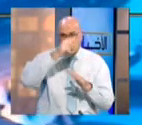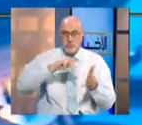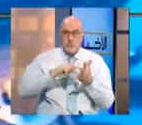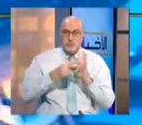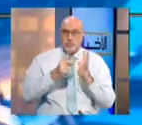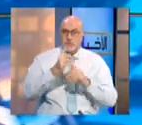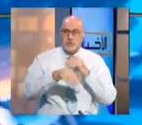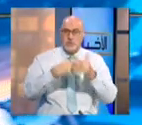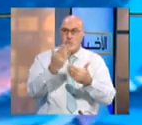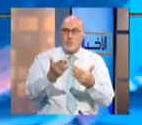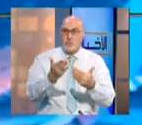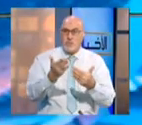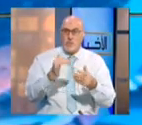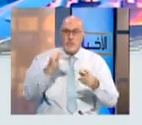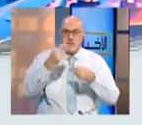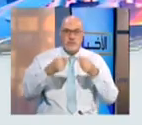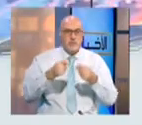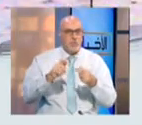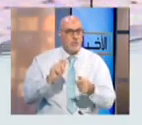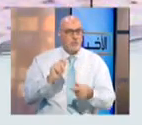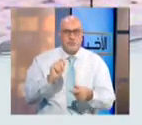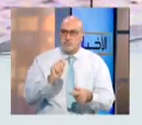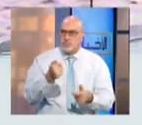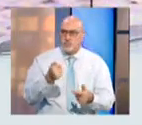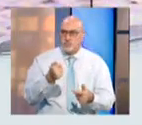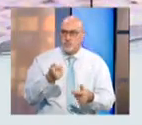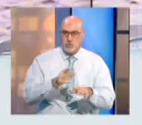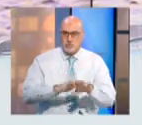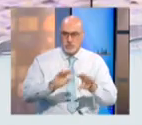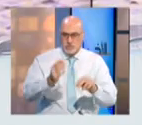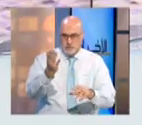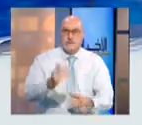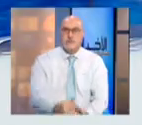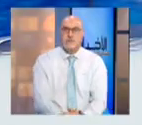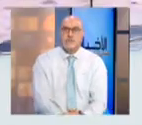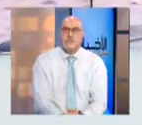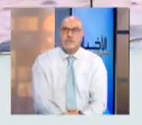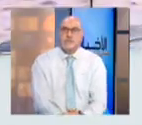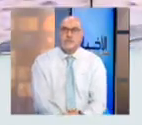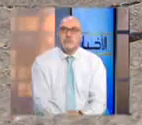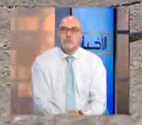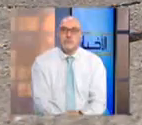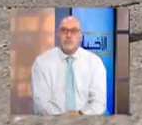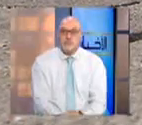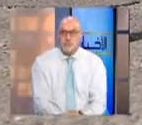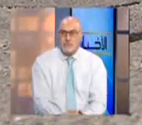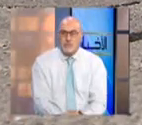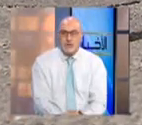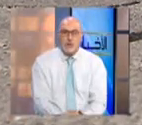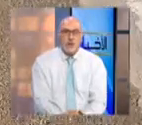التنموية والاستثمارية. روبورتاج لهشام سعدودي. معاناة